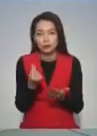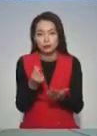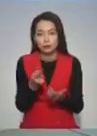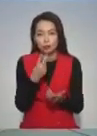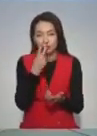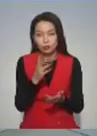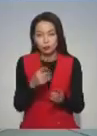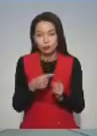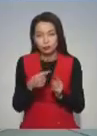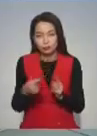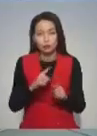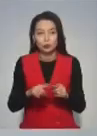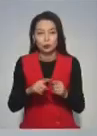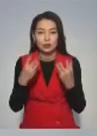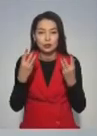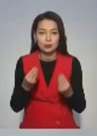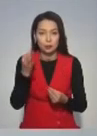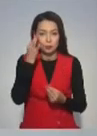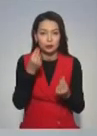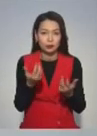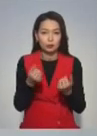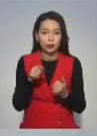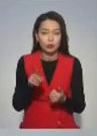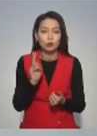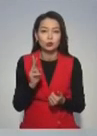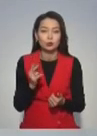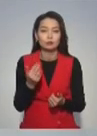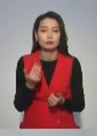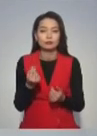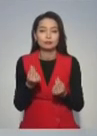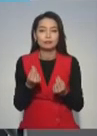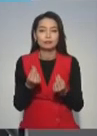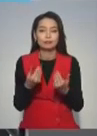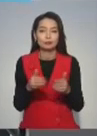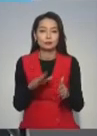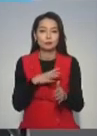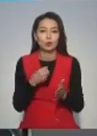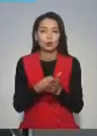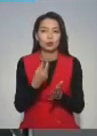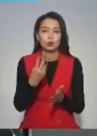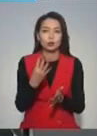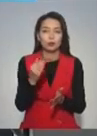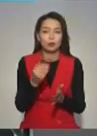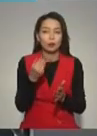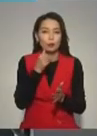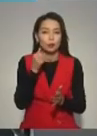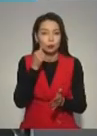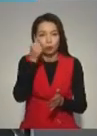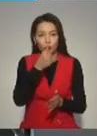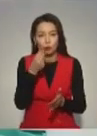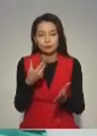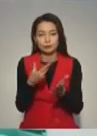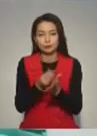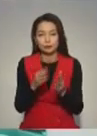увидят в течение ближайших дней напомню деньги получат течь и депозиты открыты до 24 февраля прошлого года размер выплаты